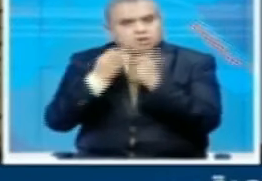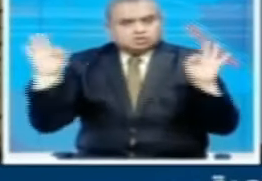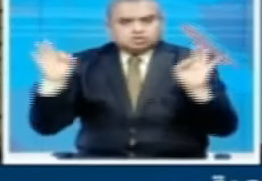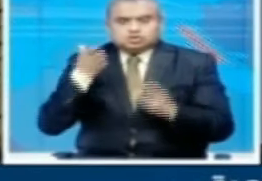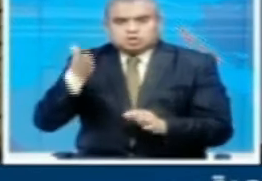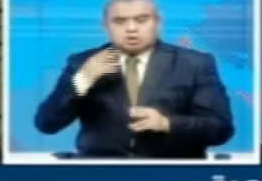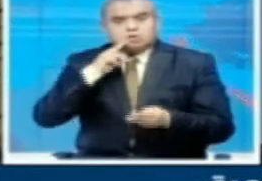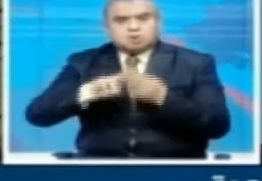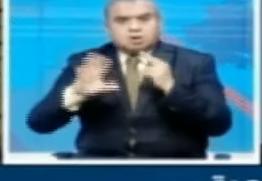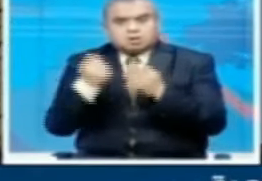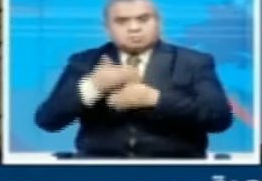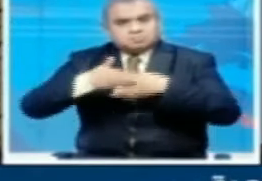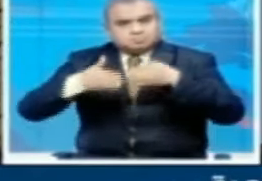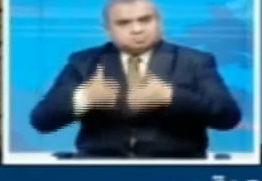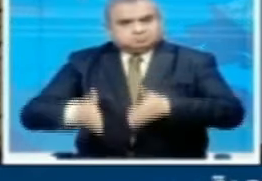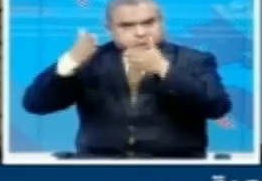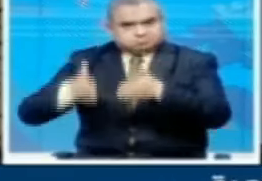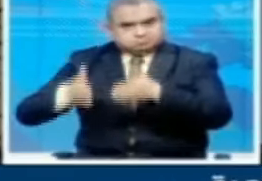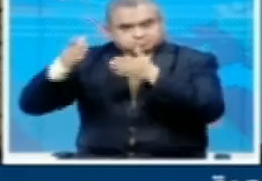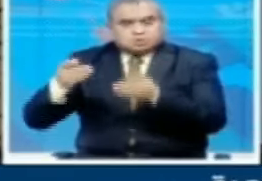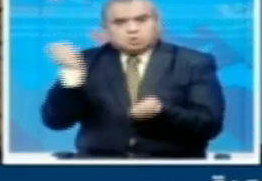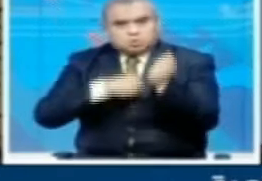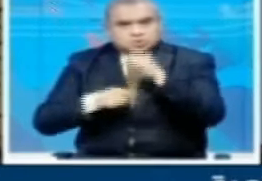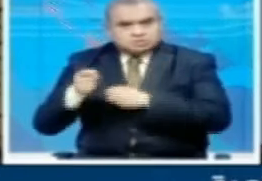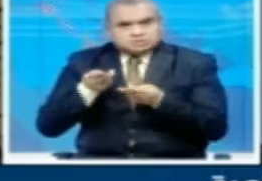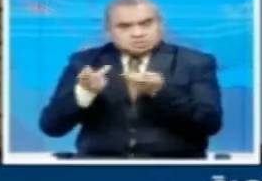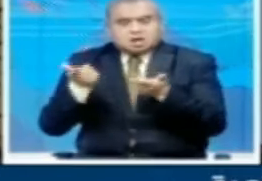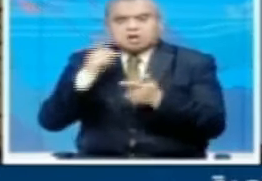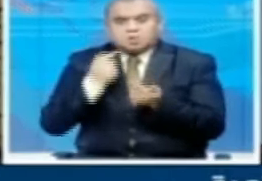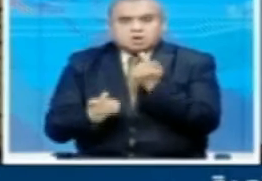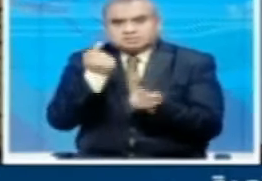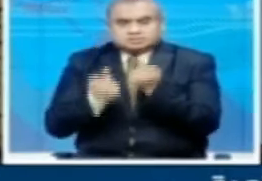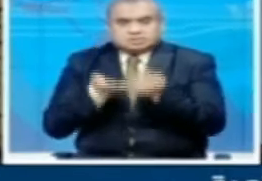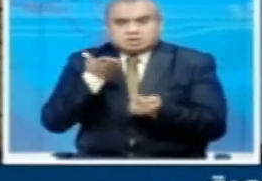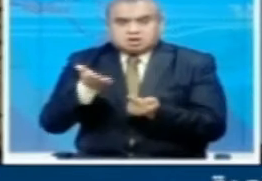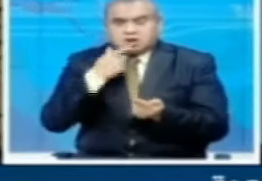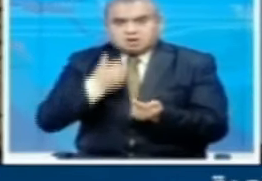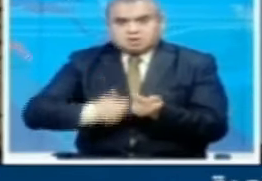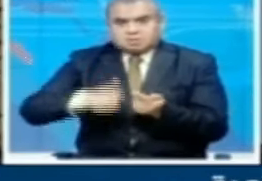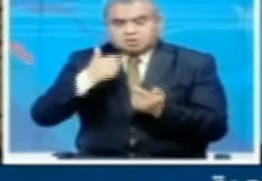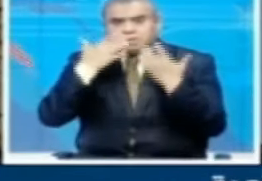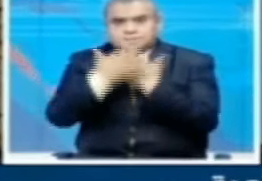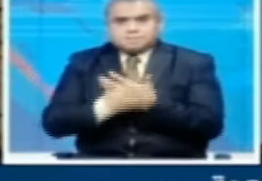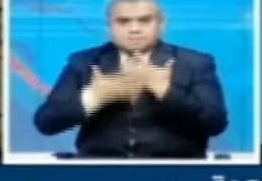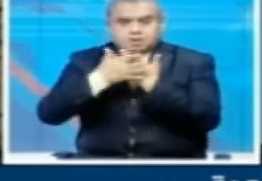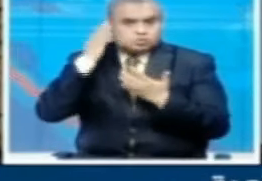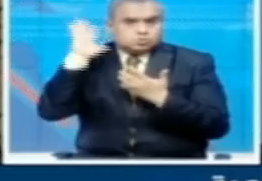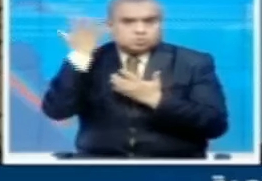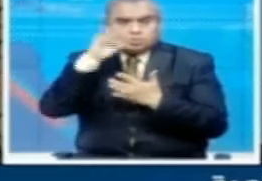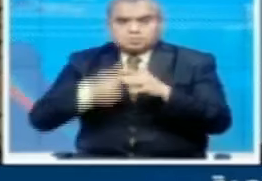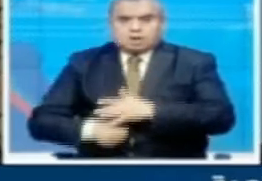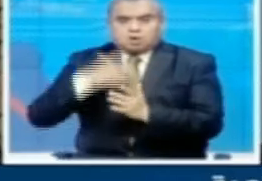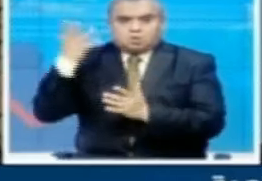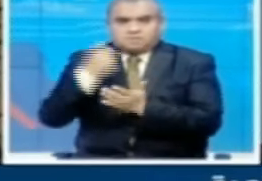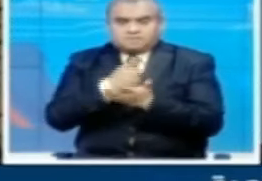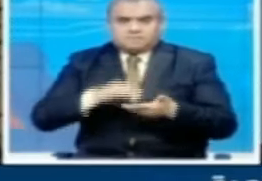وجميع مقومات العمران والصناعة والزراعة في إطار مشروع قومي ضخم يستحق أن